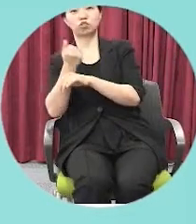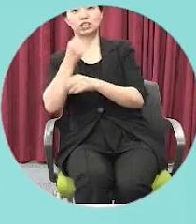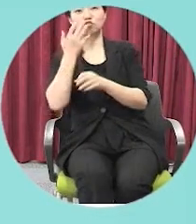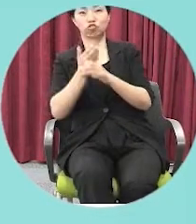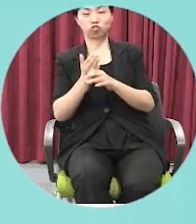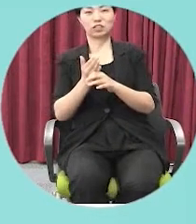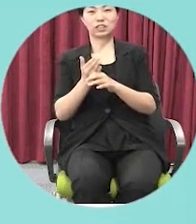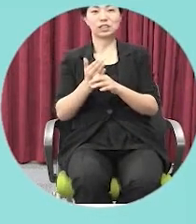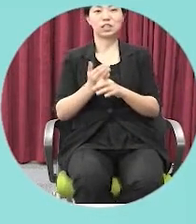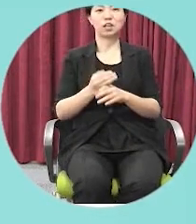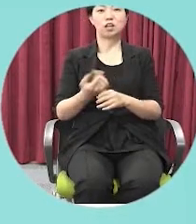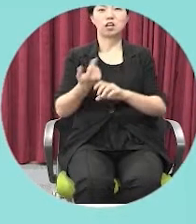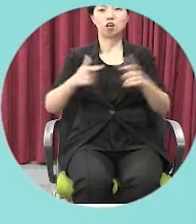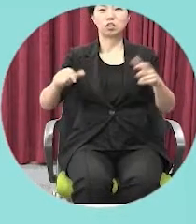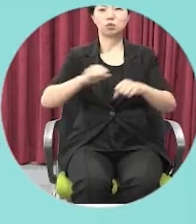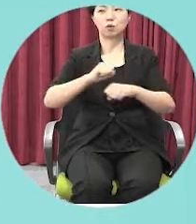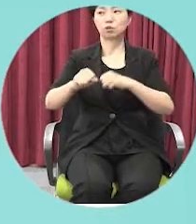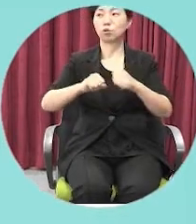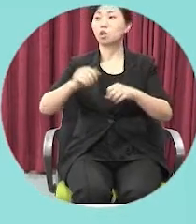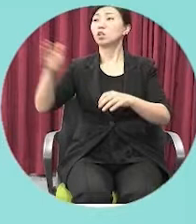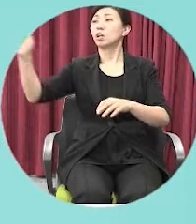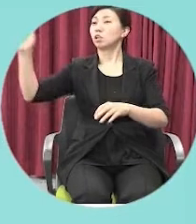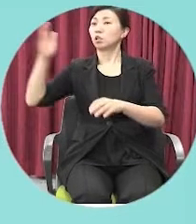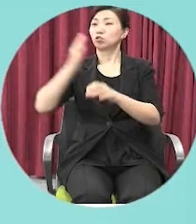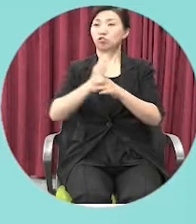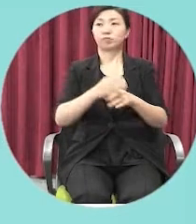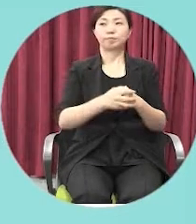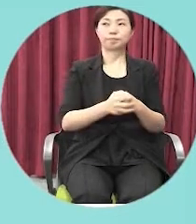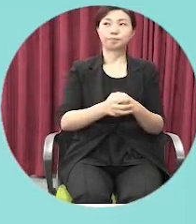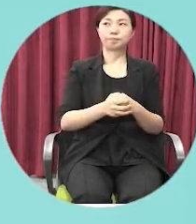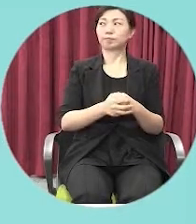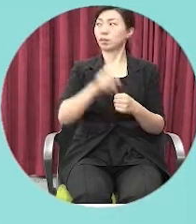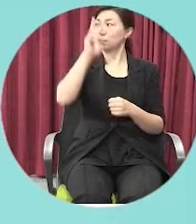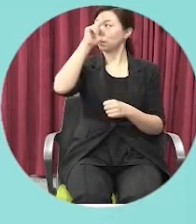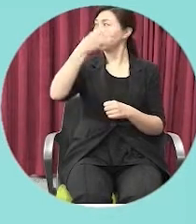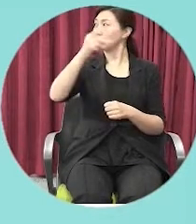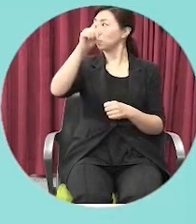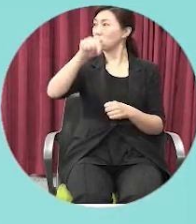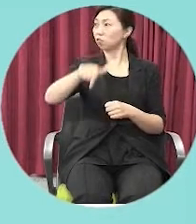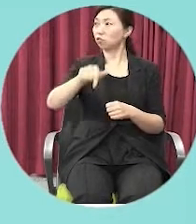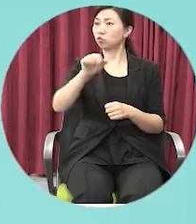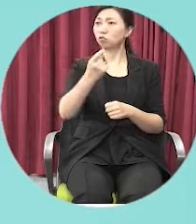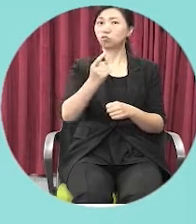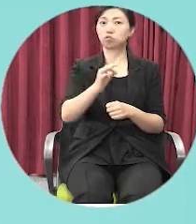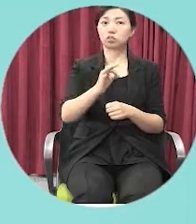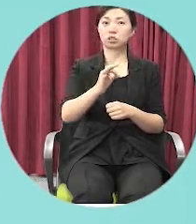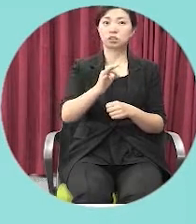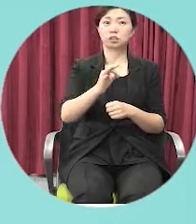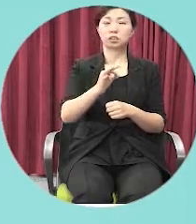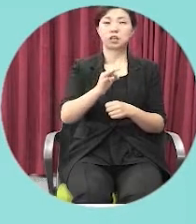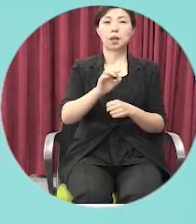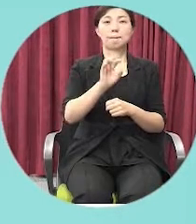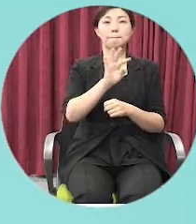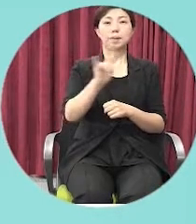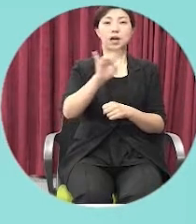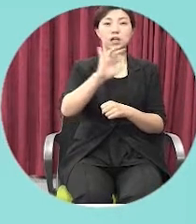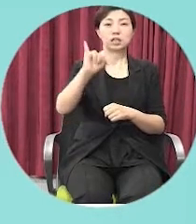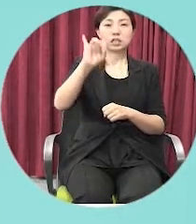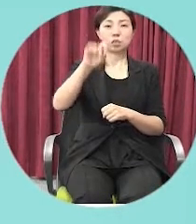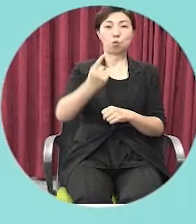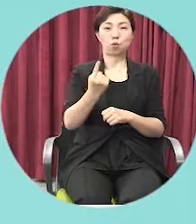계십니다 오늘 밤에 한 교수님의 발표 하실 내오는 아이로 할 수 입 데이터 연구 서비스